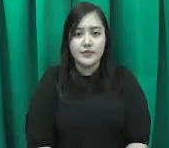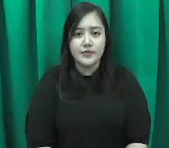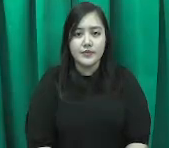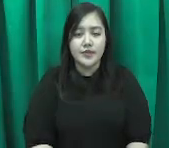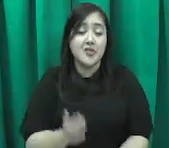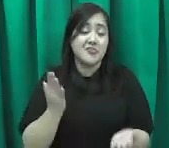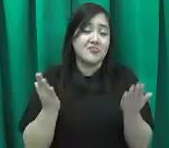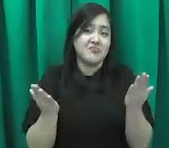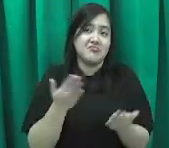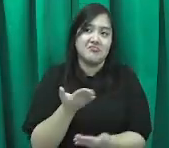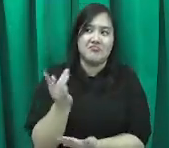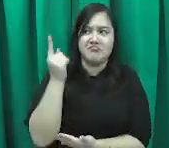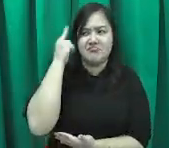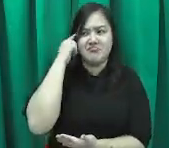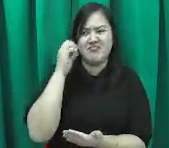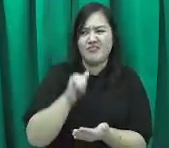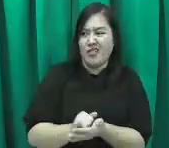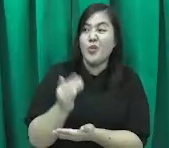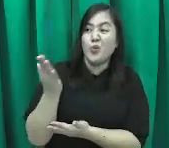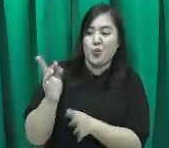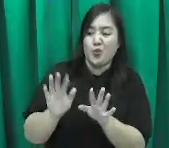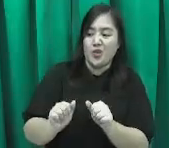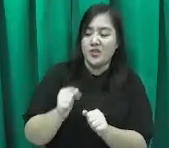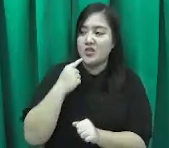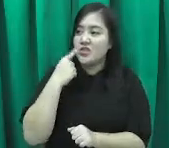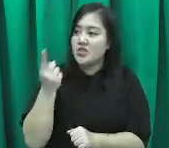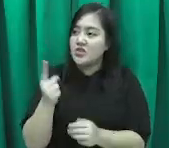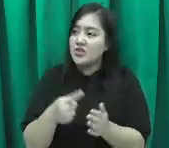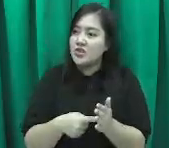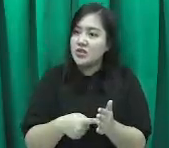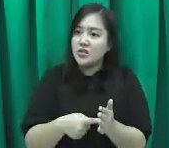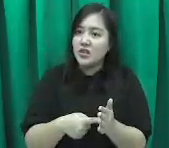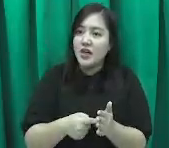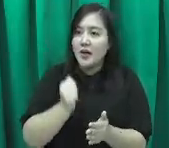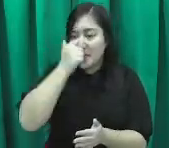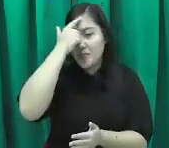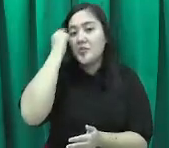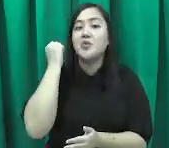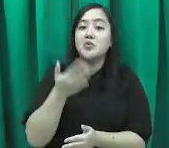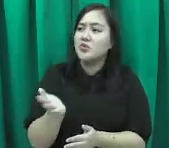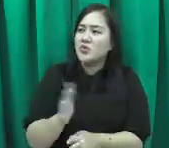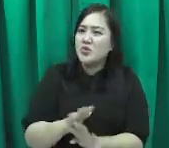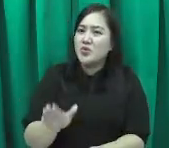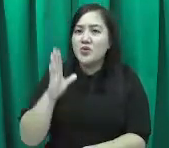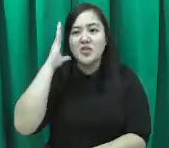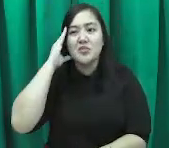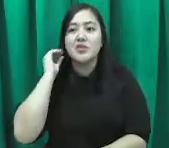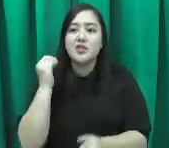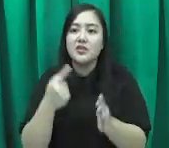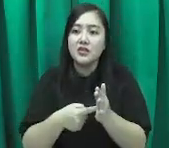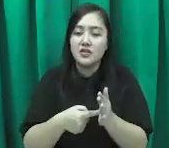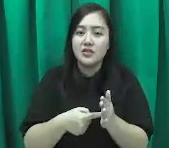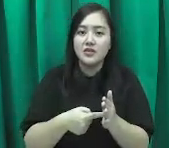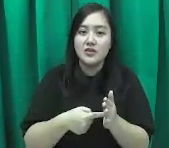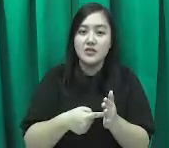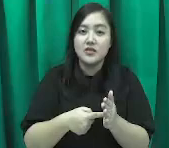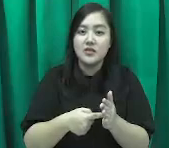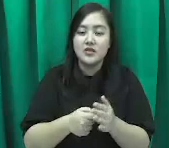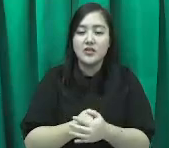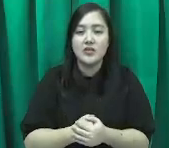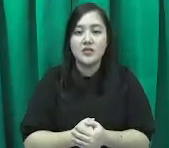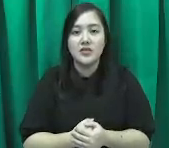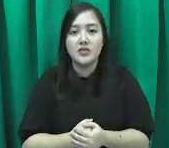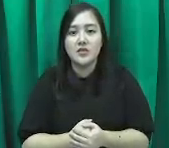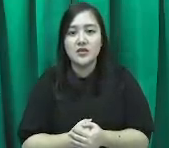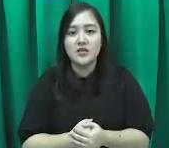Alam natin tao lahat. Rin kami. Tao kami. Alam namin kung gaano kahirap yung nakikipaglaban ka sa mga problema na talagang talo ka. Yeah. Na alam mong